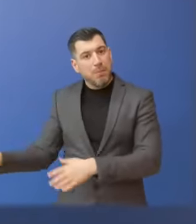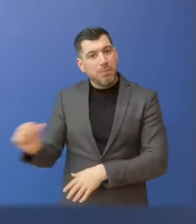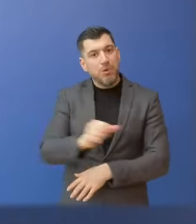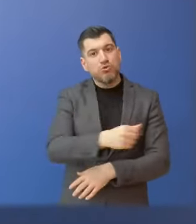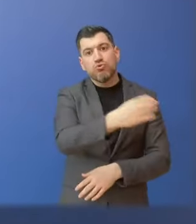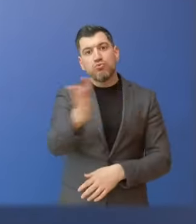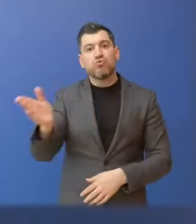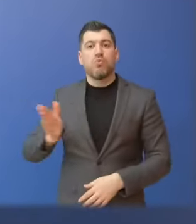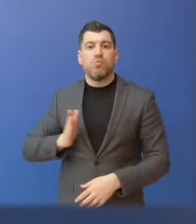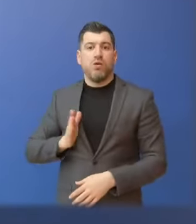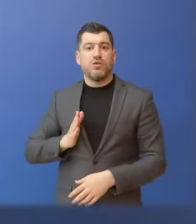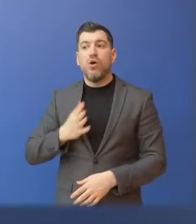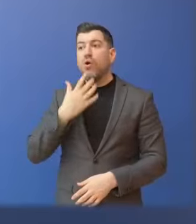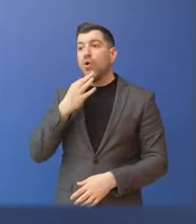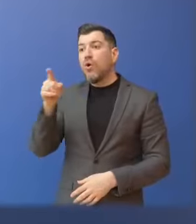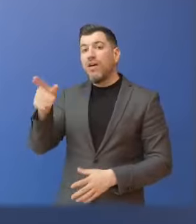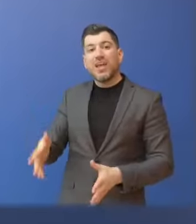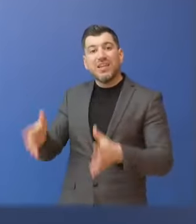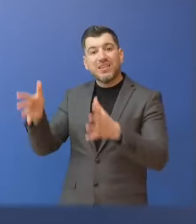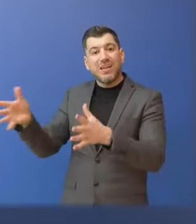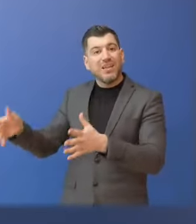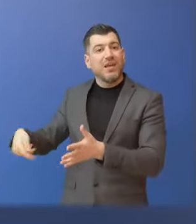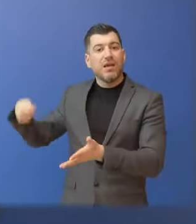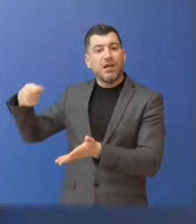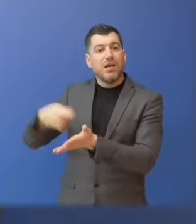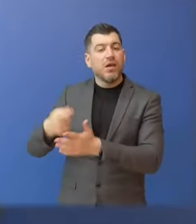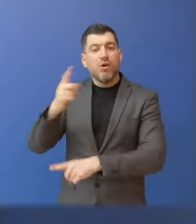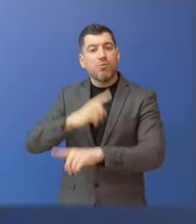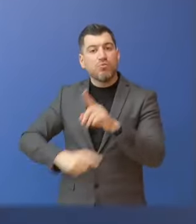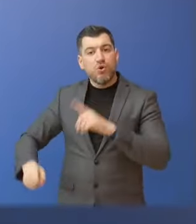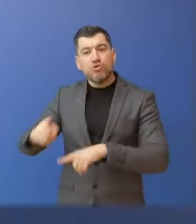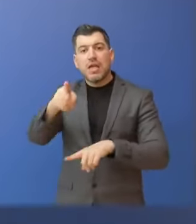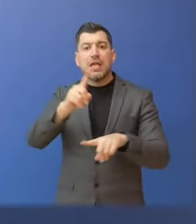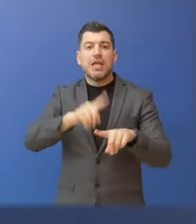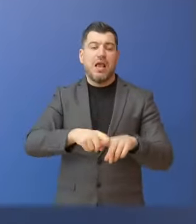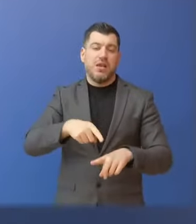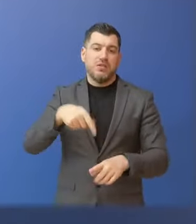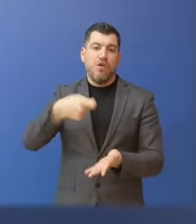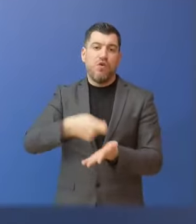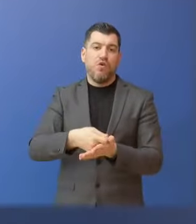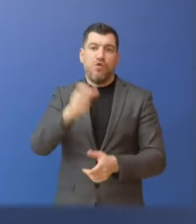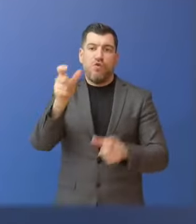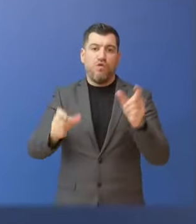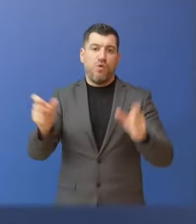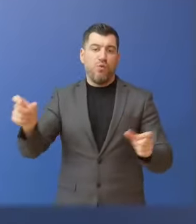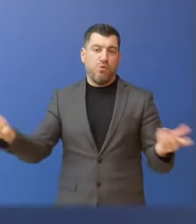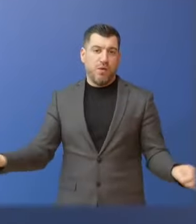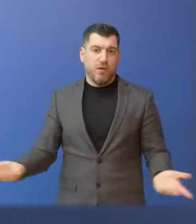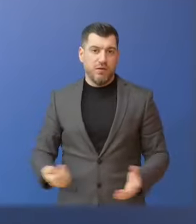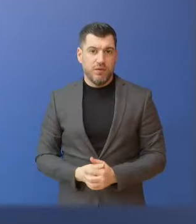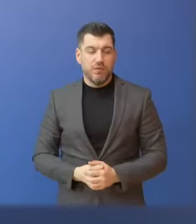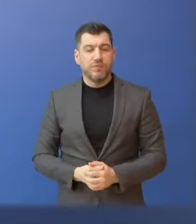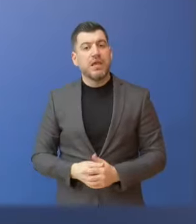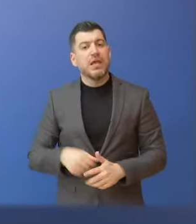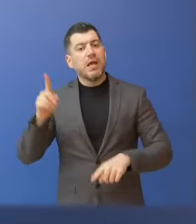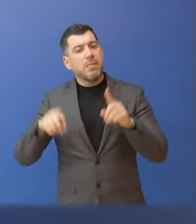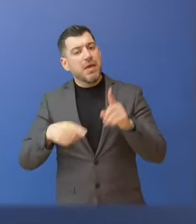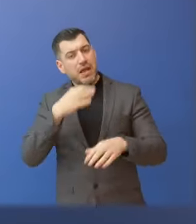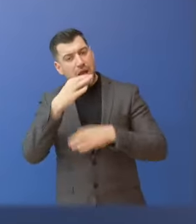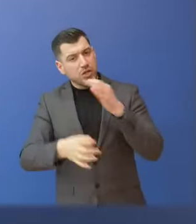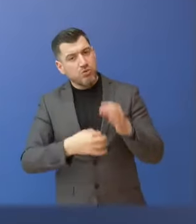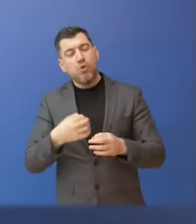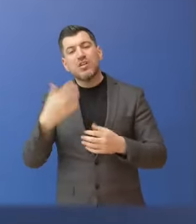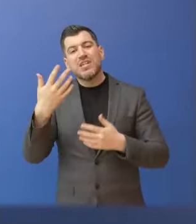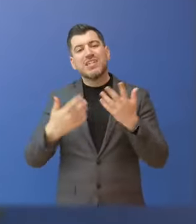χώροι που τους πληρώνουν οι έλληνες φορολογούμενοι κάποια στατιστικά στοιχεία γιατί πρέπει να μετράμε και αυτή την πολιτική